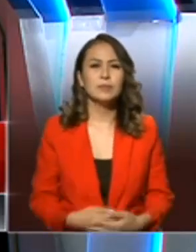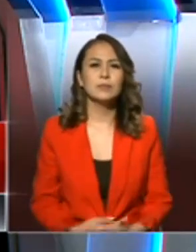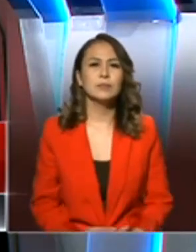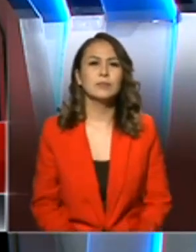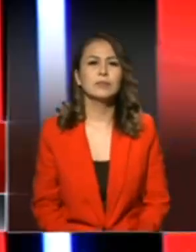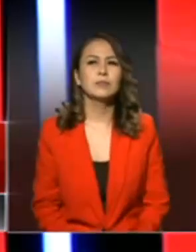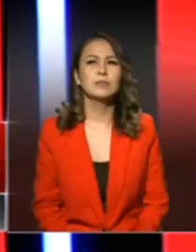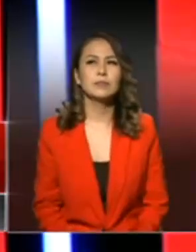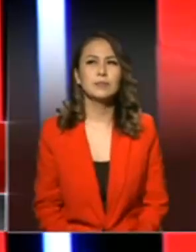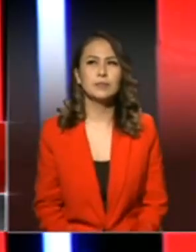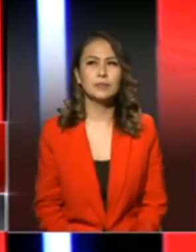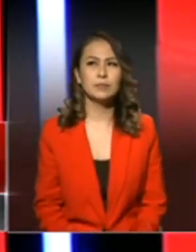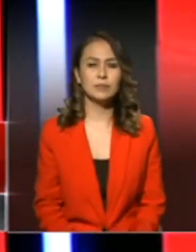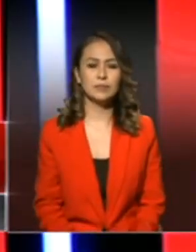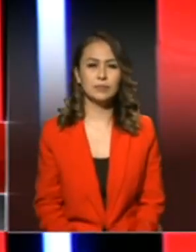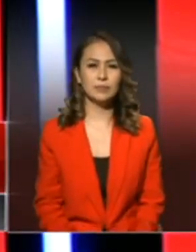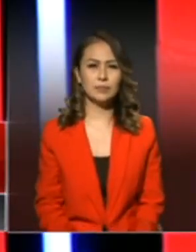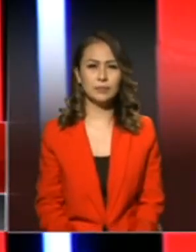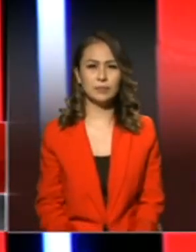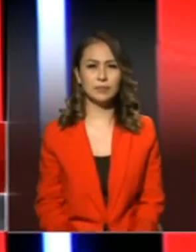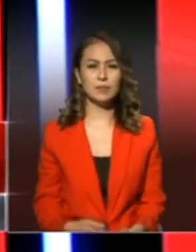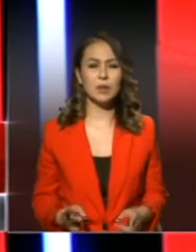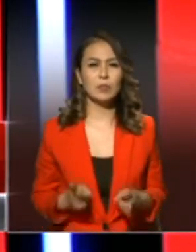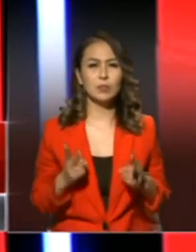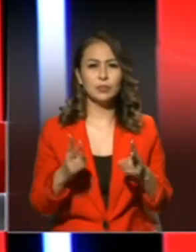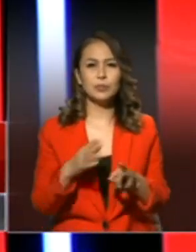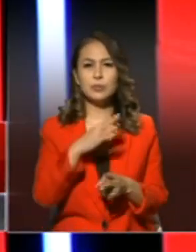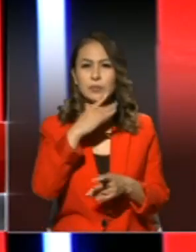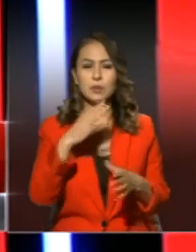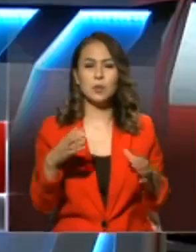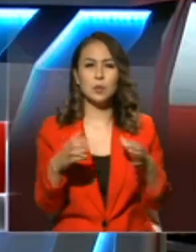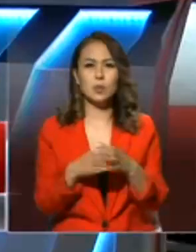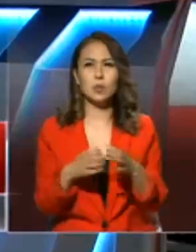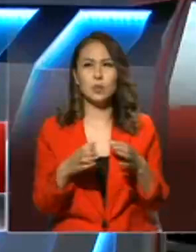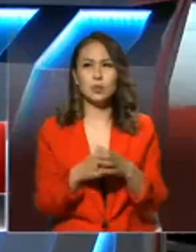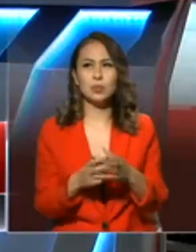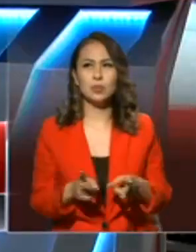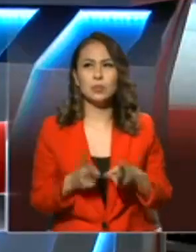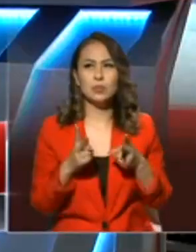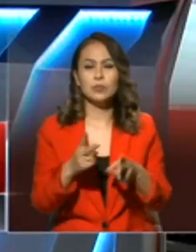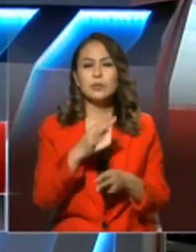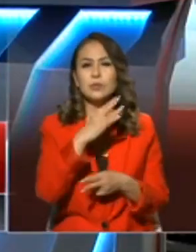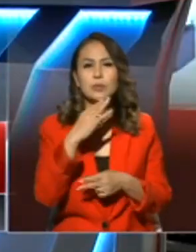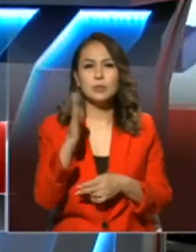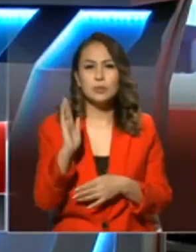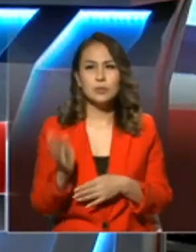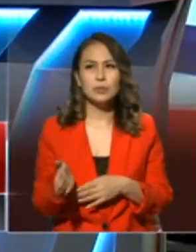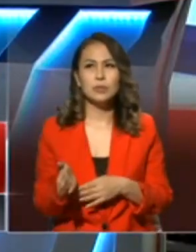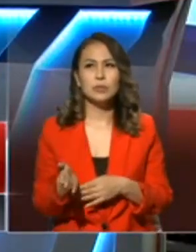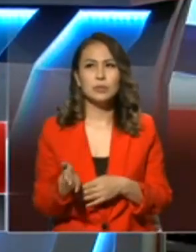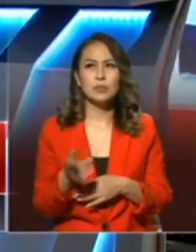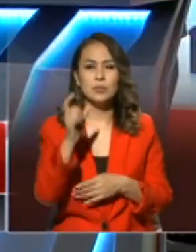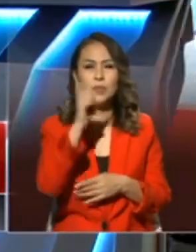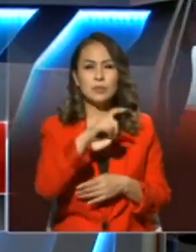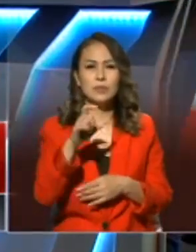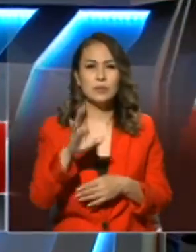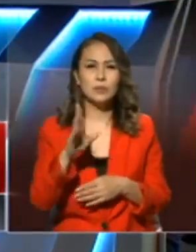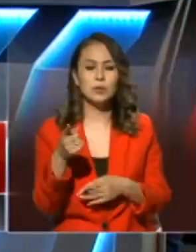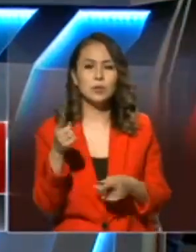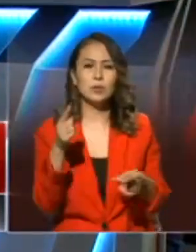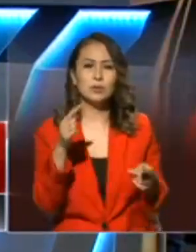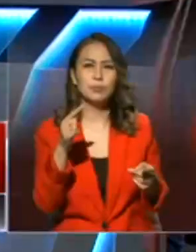емес, барлығымыз да сондай пікіріміз, ойымыз. Қылмыс көбейеді, бір топтар, қылмыстық топтар пайда болады. Сосын адамдарға угрожать